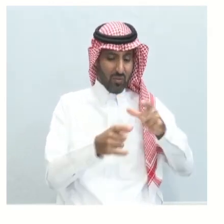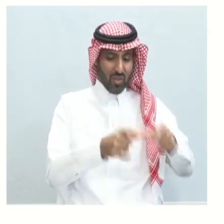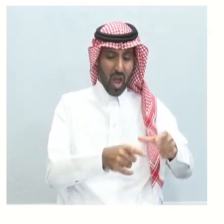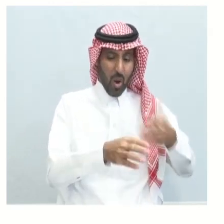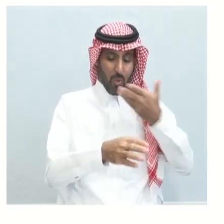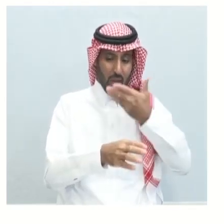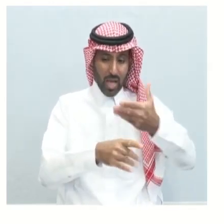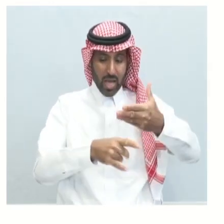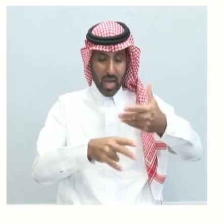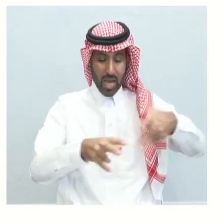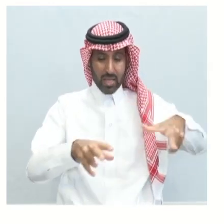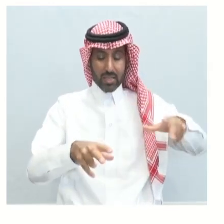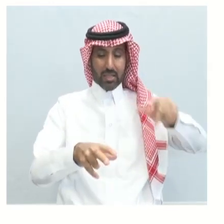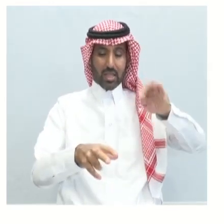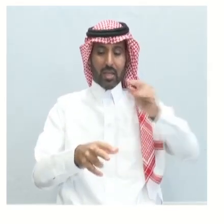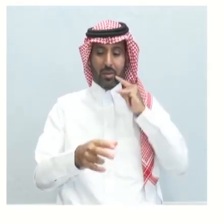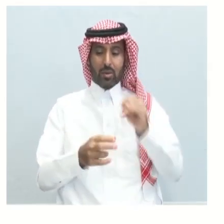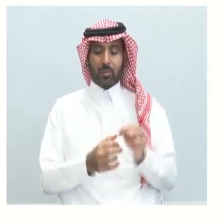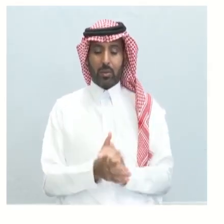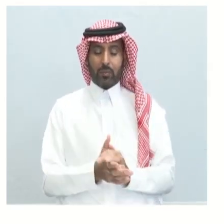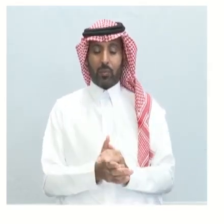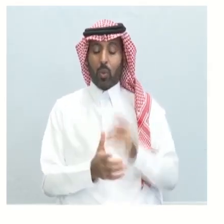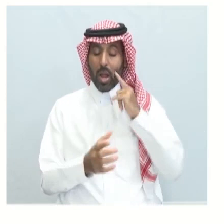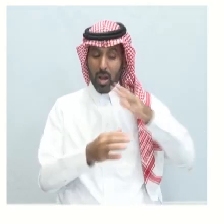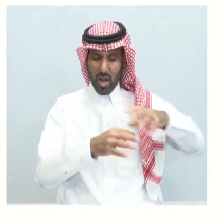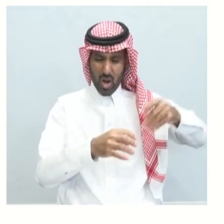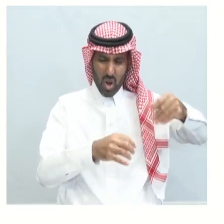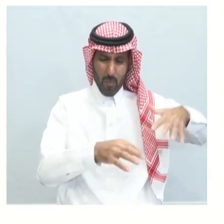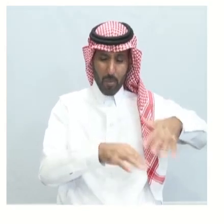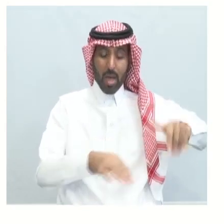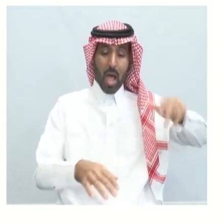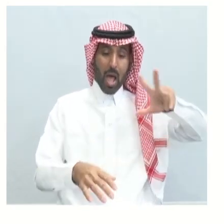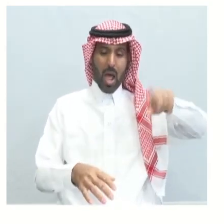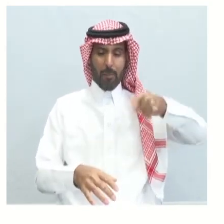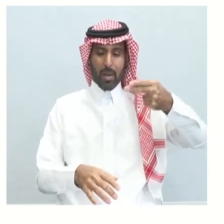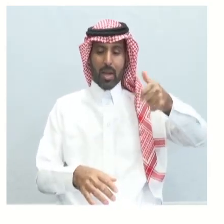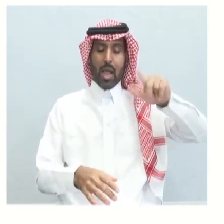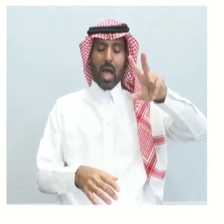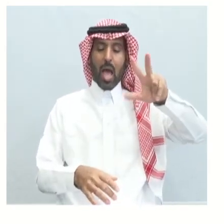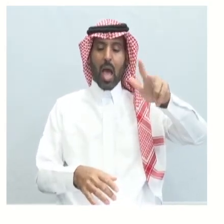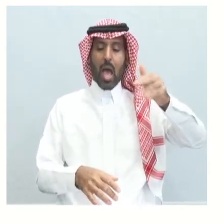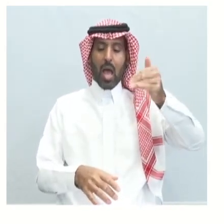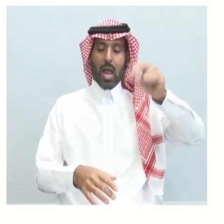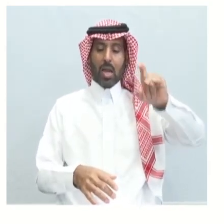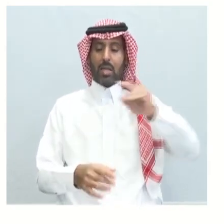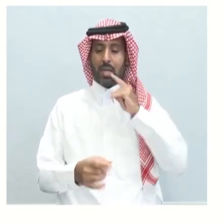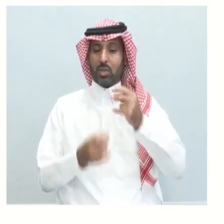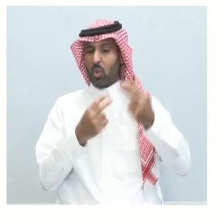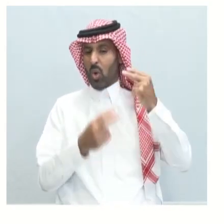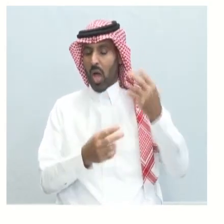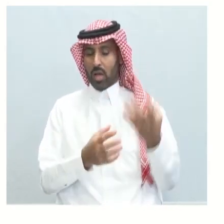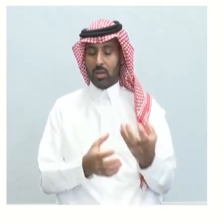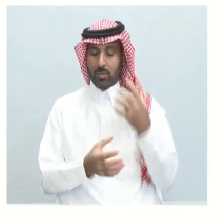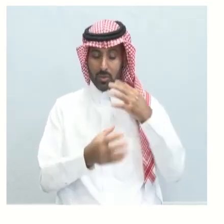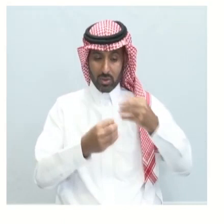الخليج العربي والربع الخالي وتتكون الصخور الاقدم التي